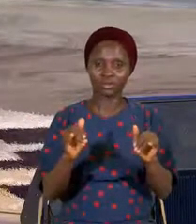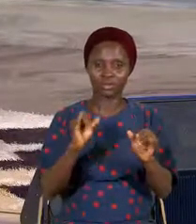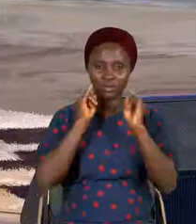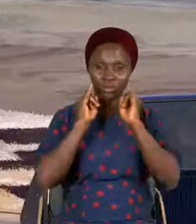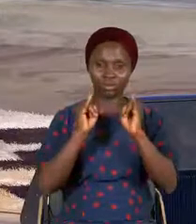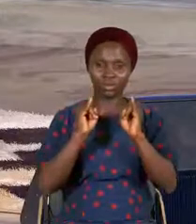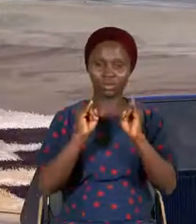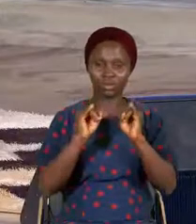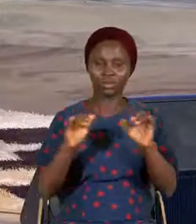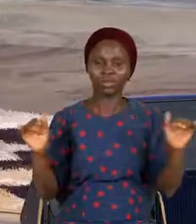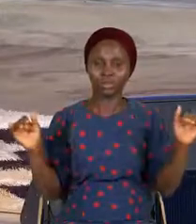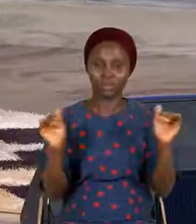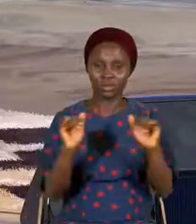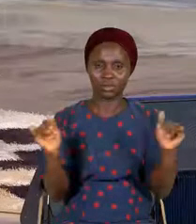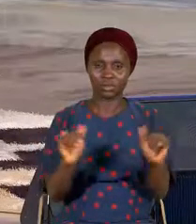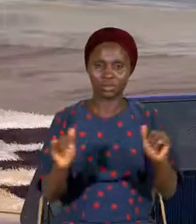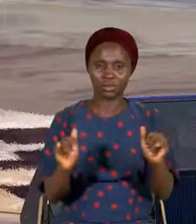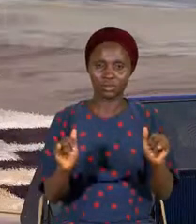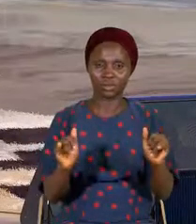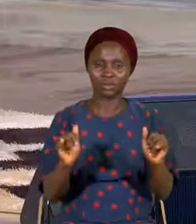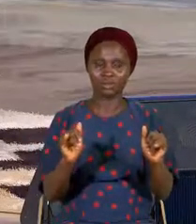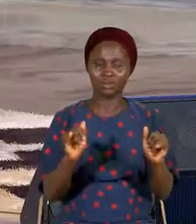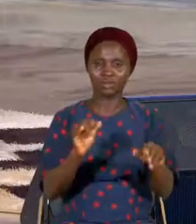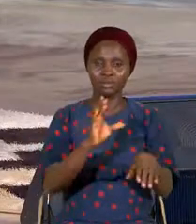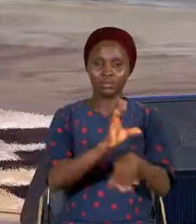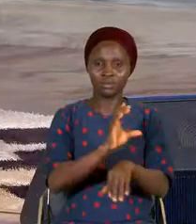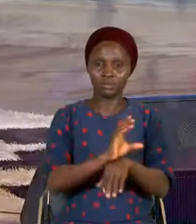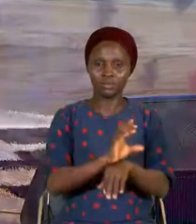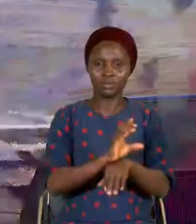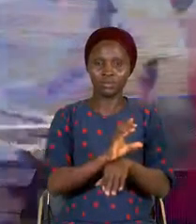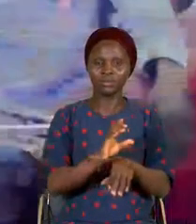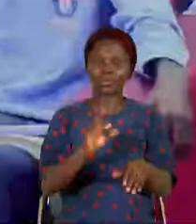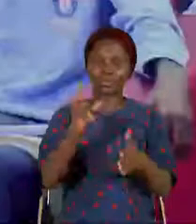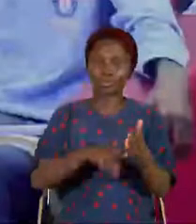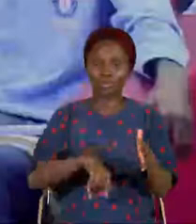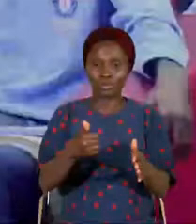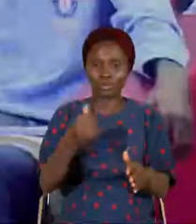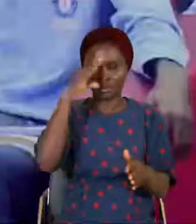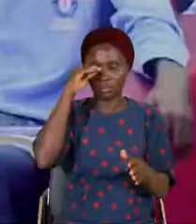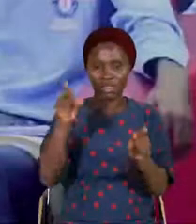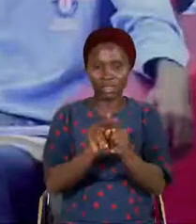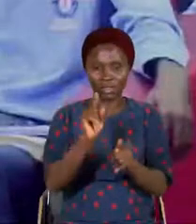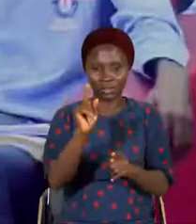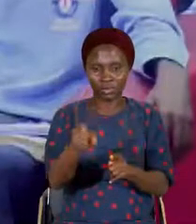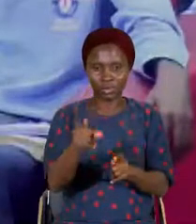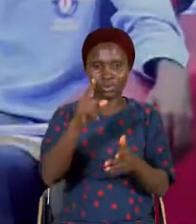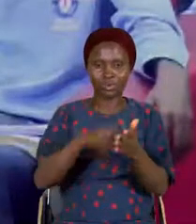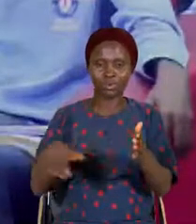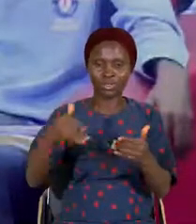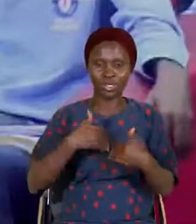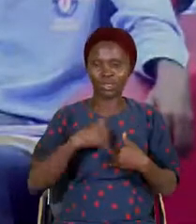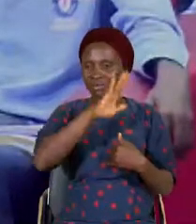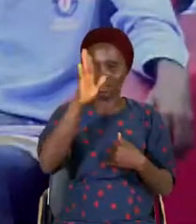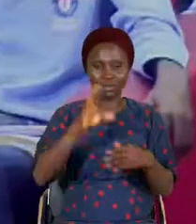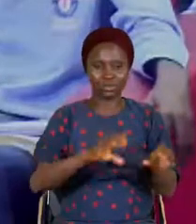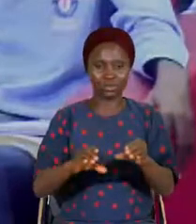le même niveau, le même diplôme, la même institution, la même dénomination, ce que les autres hommes comme toi